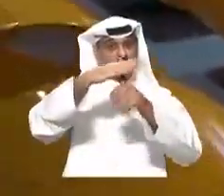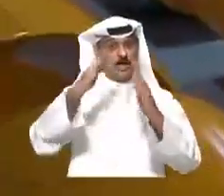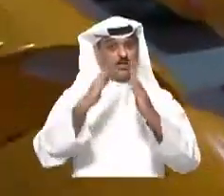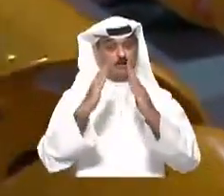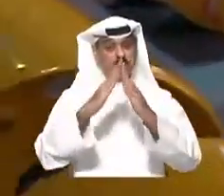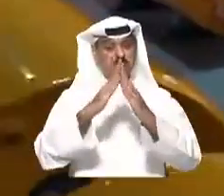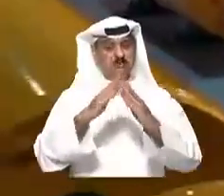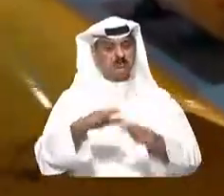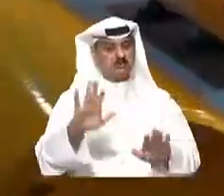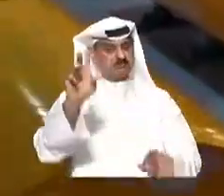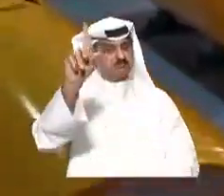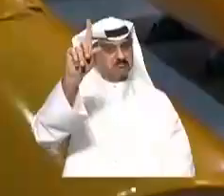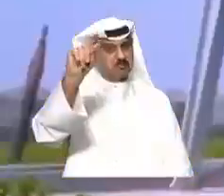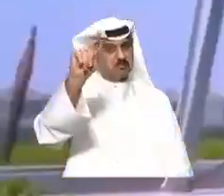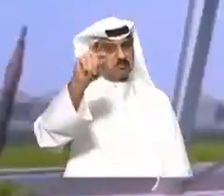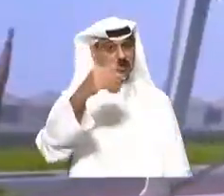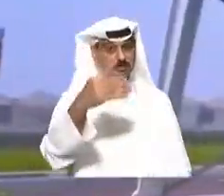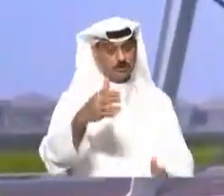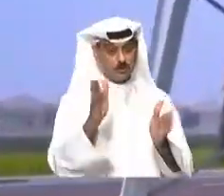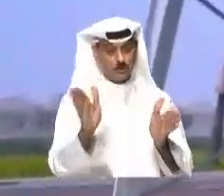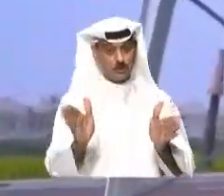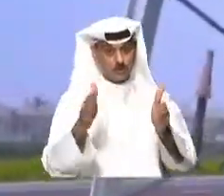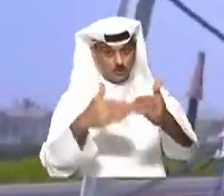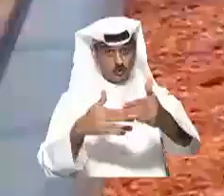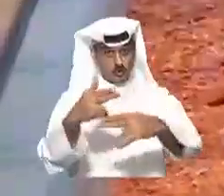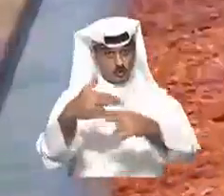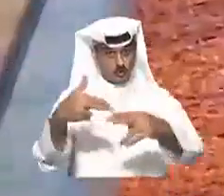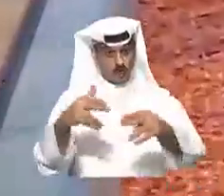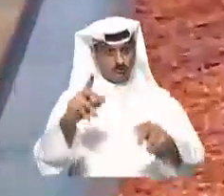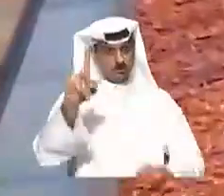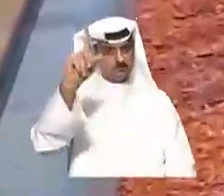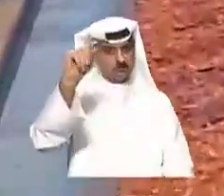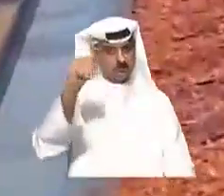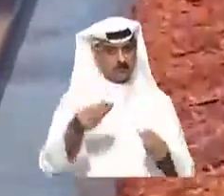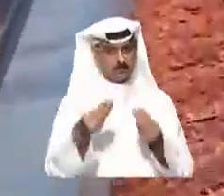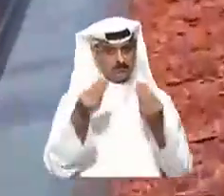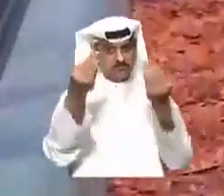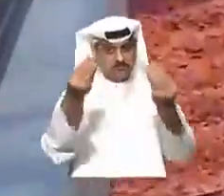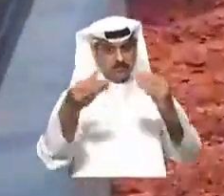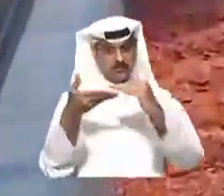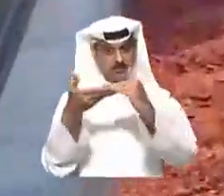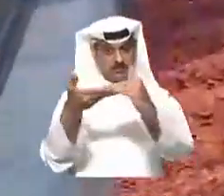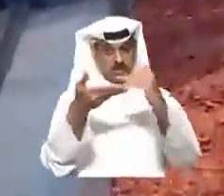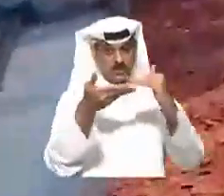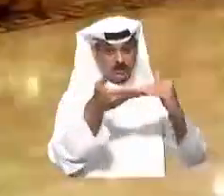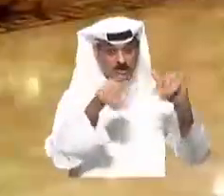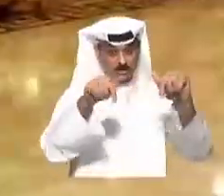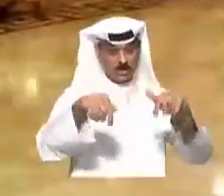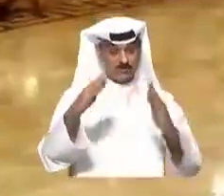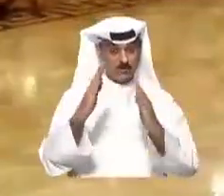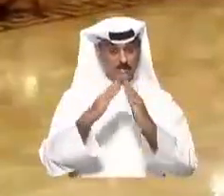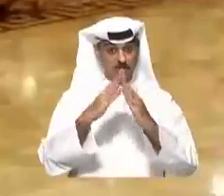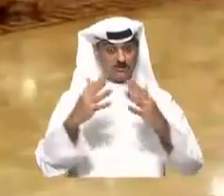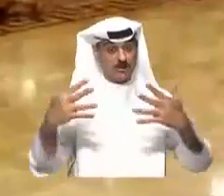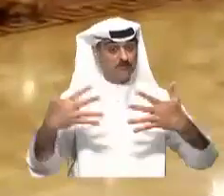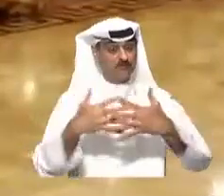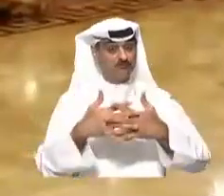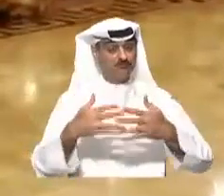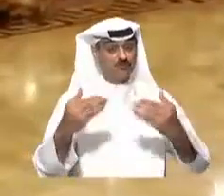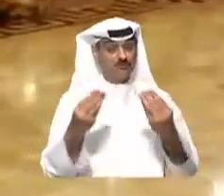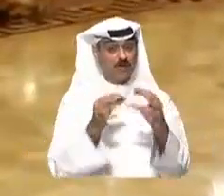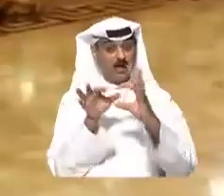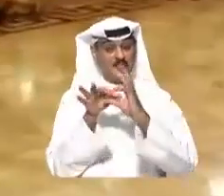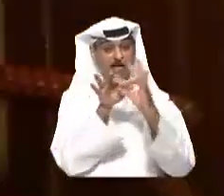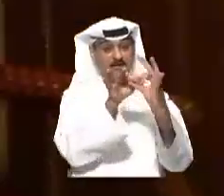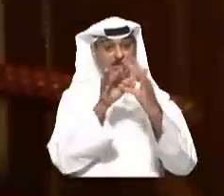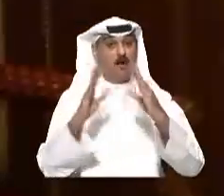صندوق التمويل، والذي يشارك بنصيب كبير في مشروع تنمية شبه جزيرة سيناء بالتعاون مع الدولة